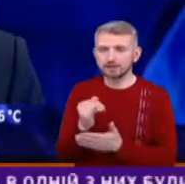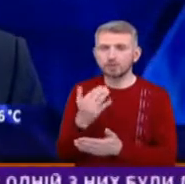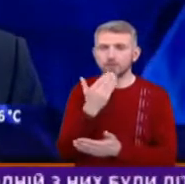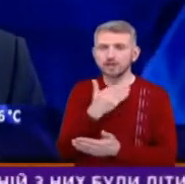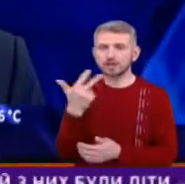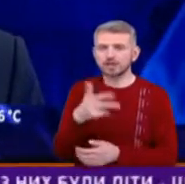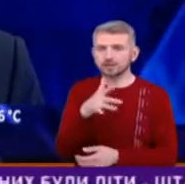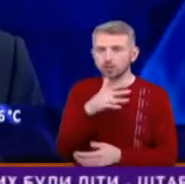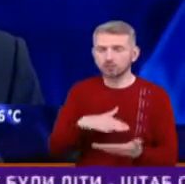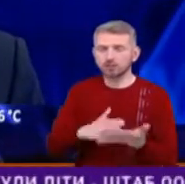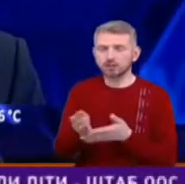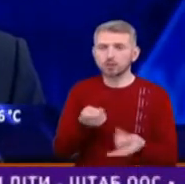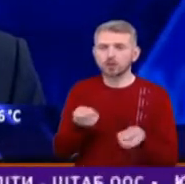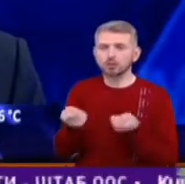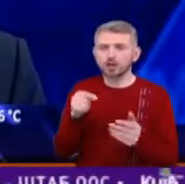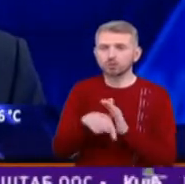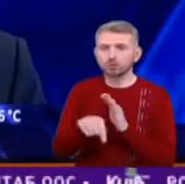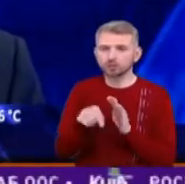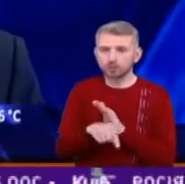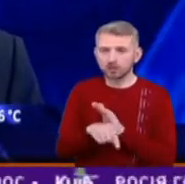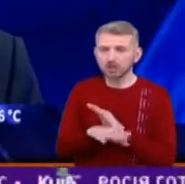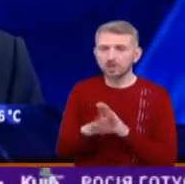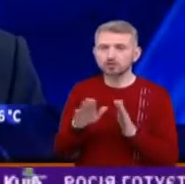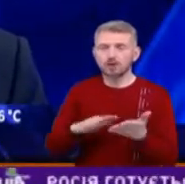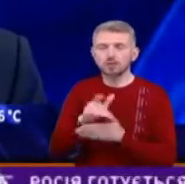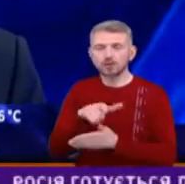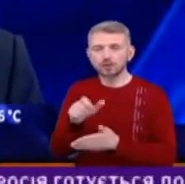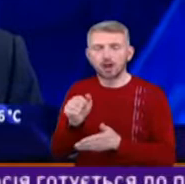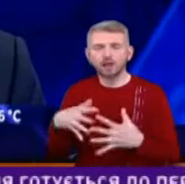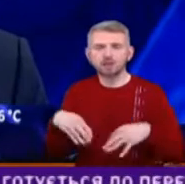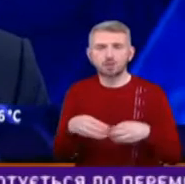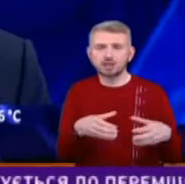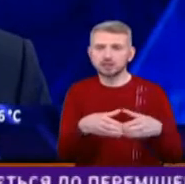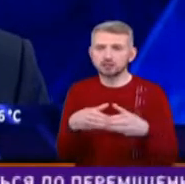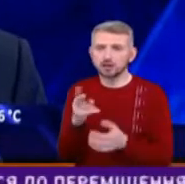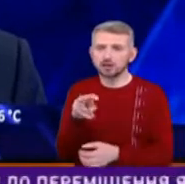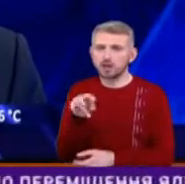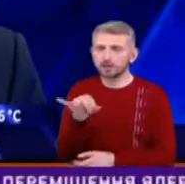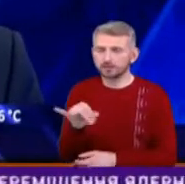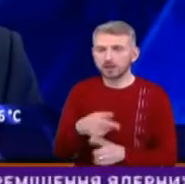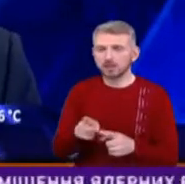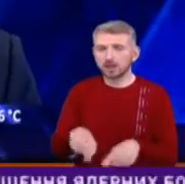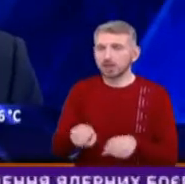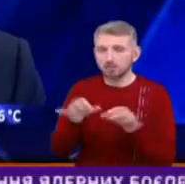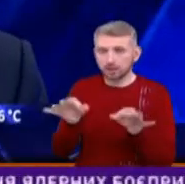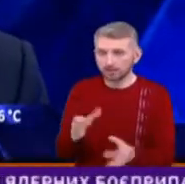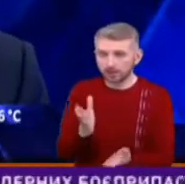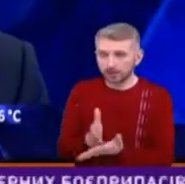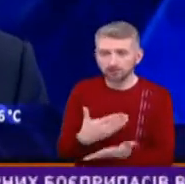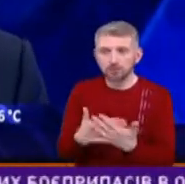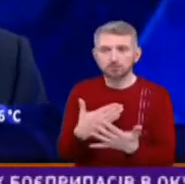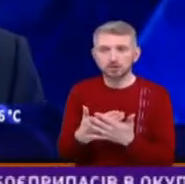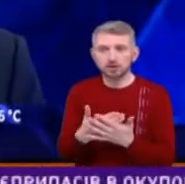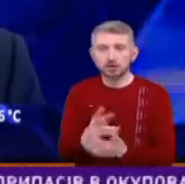років політикою керували, по суті, не лише політика, а й сімейні клани. Ну, це така правда є. Наприклад,